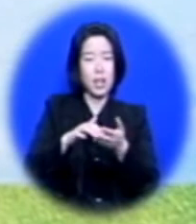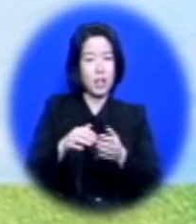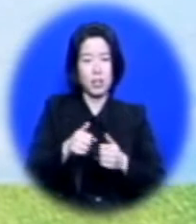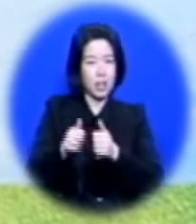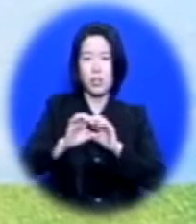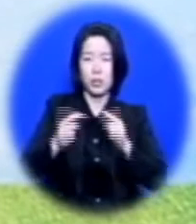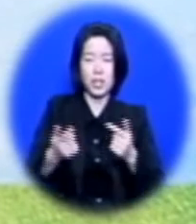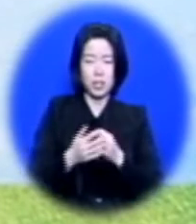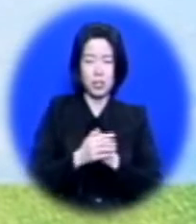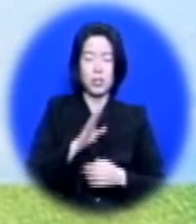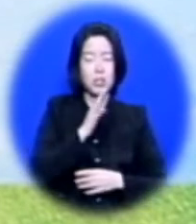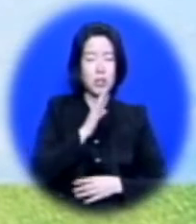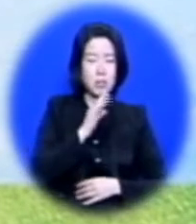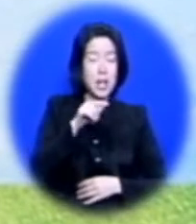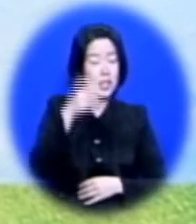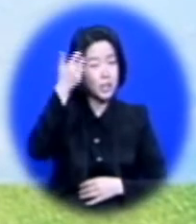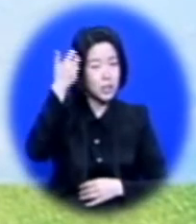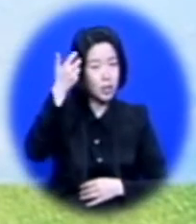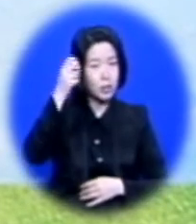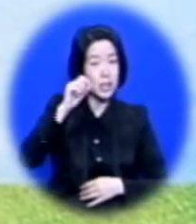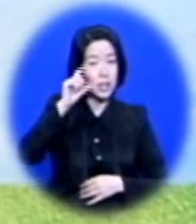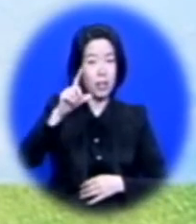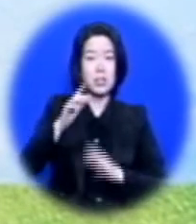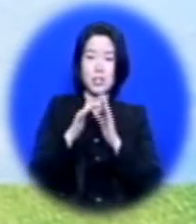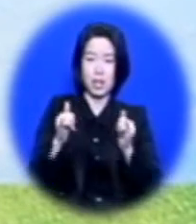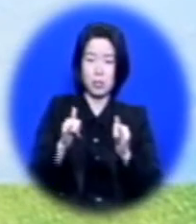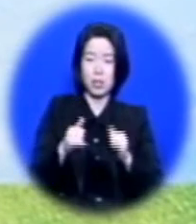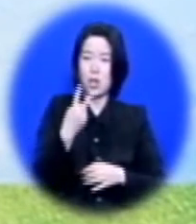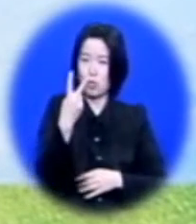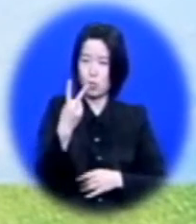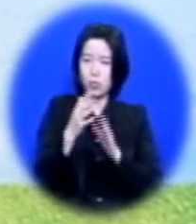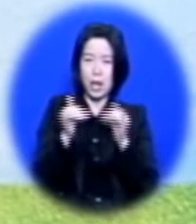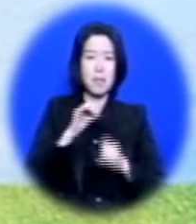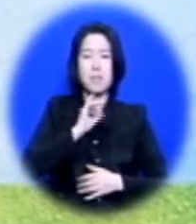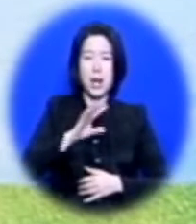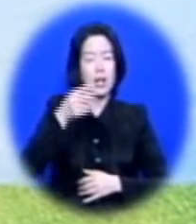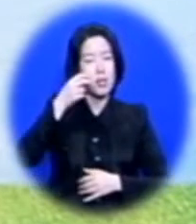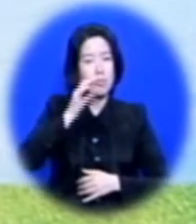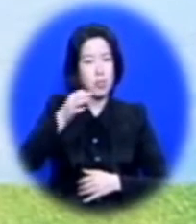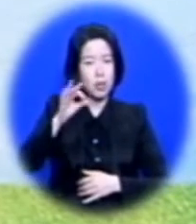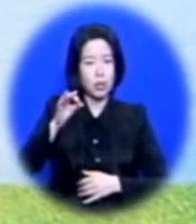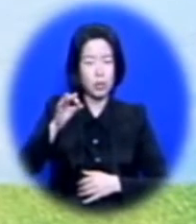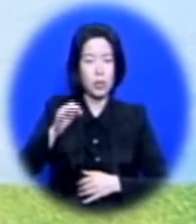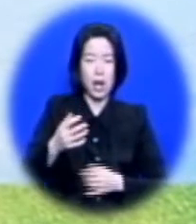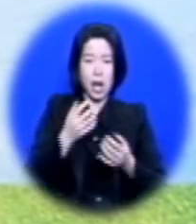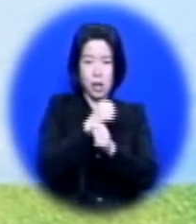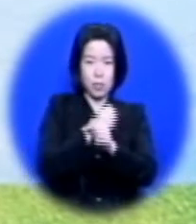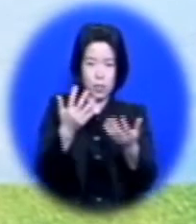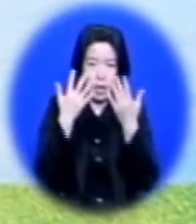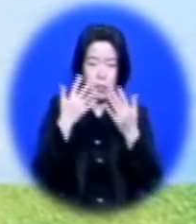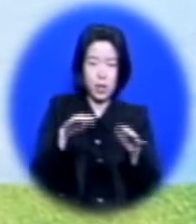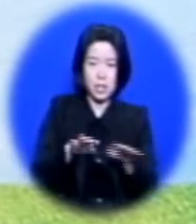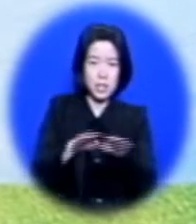정말 그 영혼이 깨어난 사람은 두 사람이 불러도 감옥이 지지를 일으켜